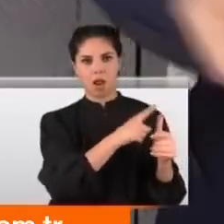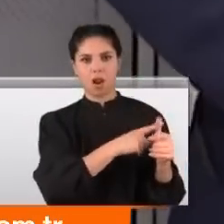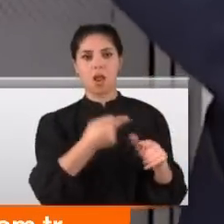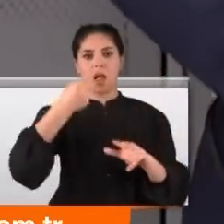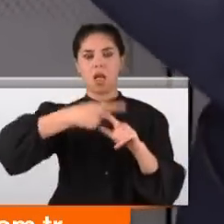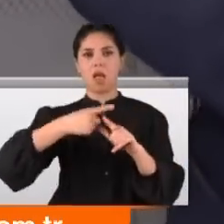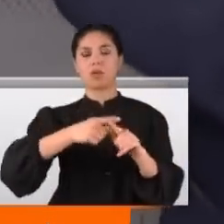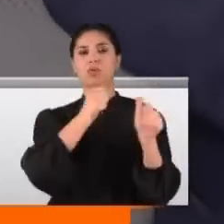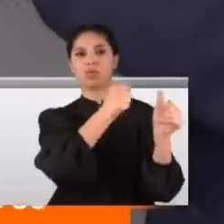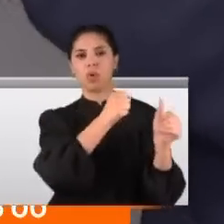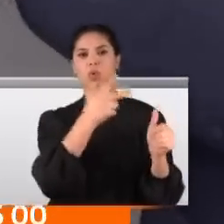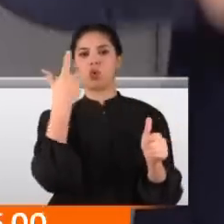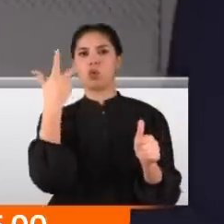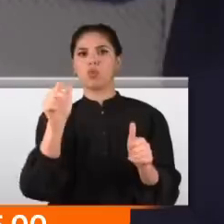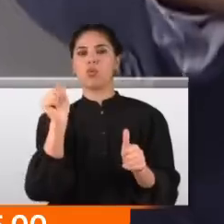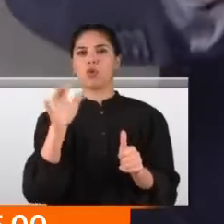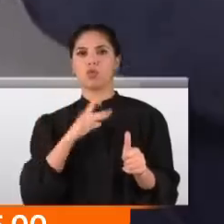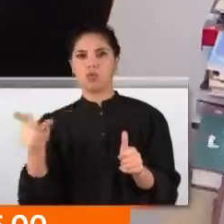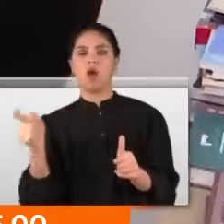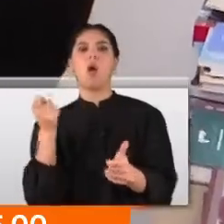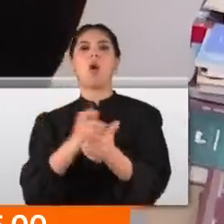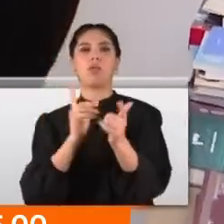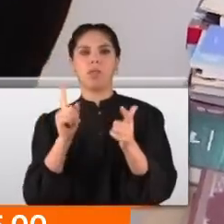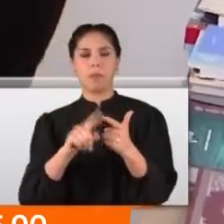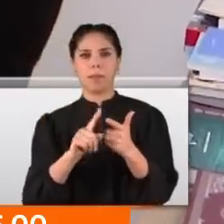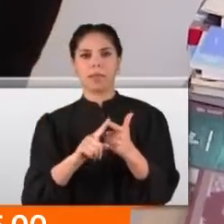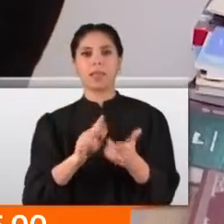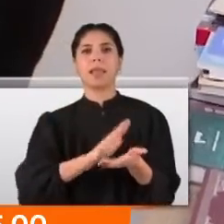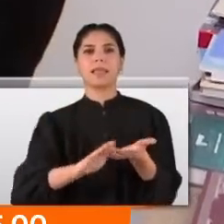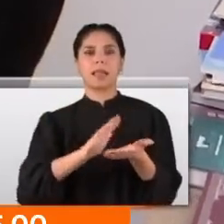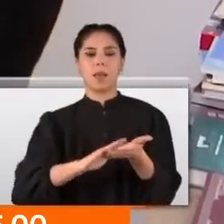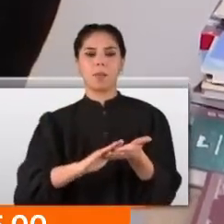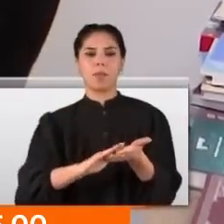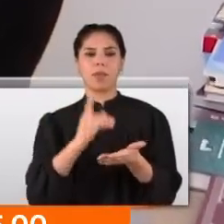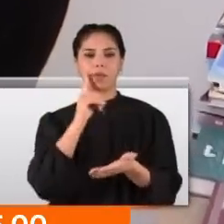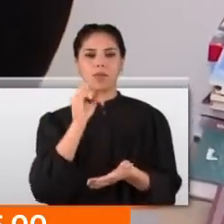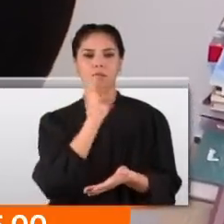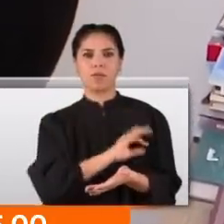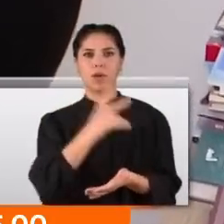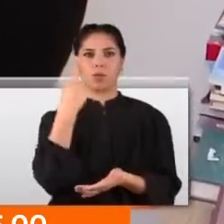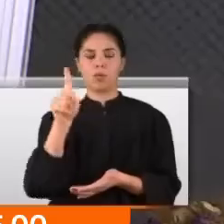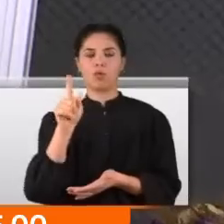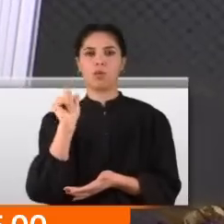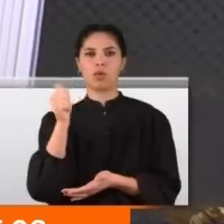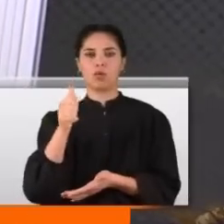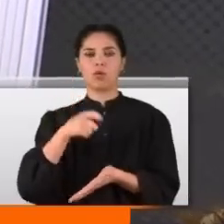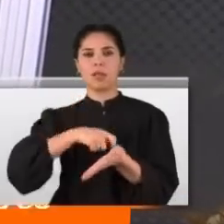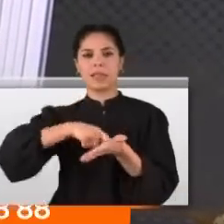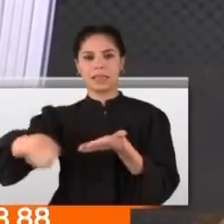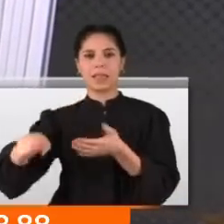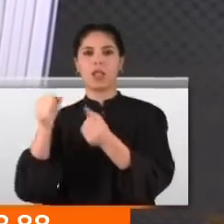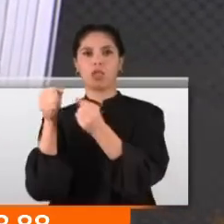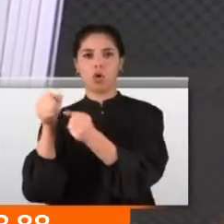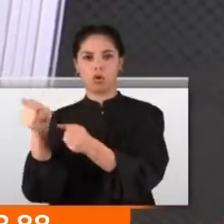arkadaşımızın dondurduğu da 3000 günü olsun ödemediği. Oysa yapılandırmadan faydalanıp şu 3000 günü sildirir ve